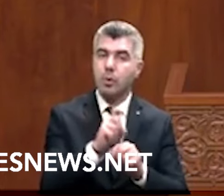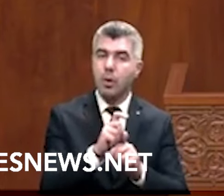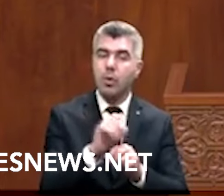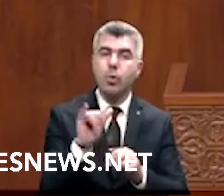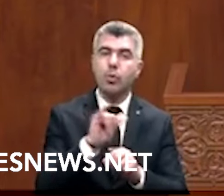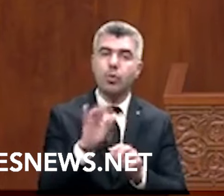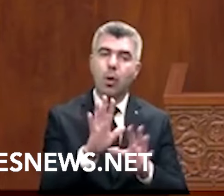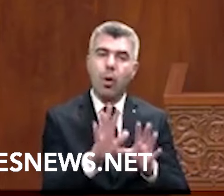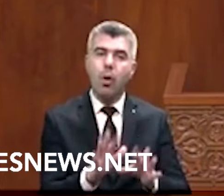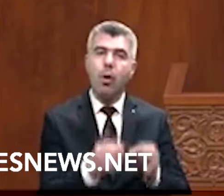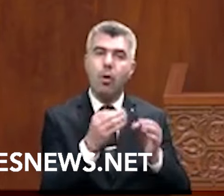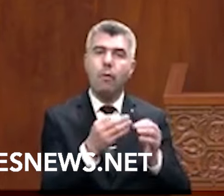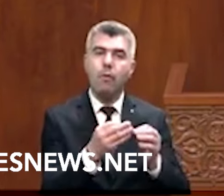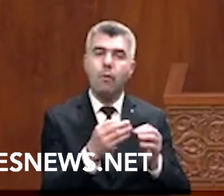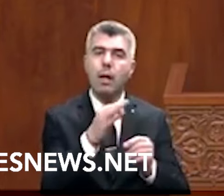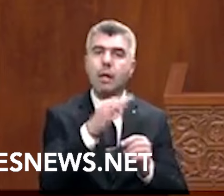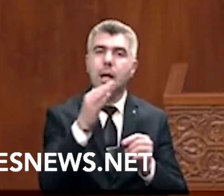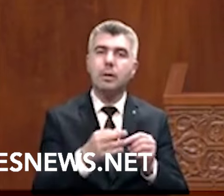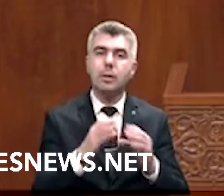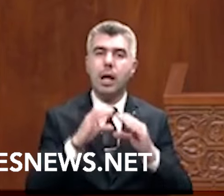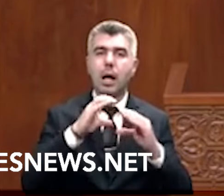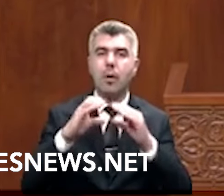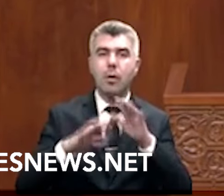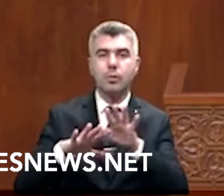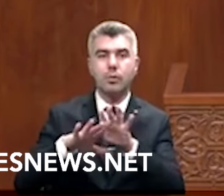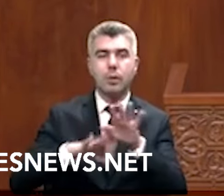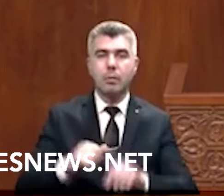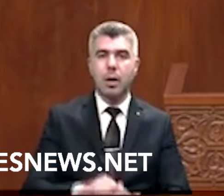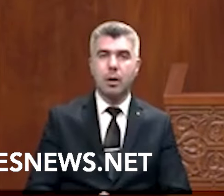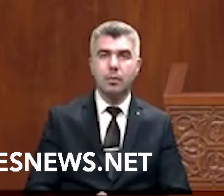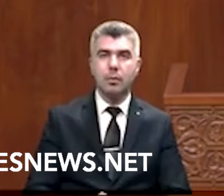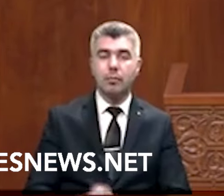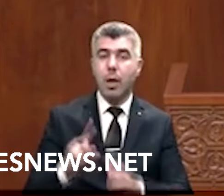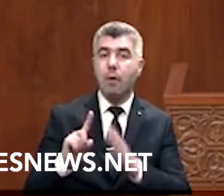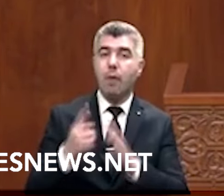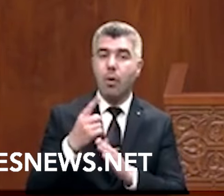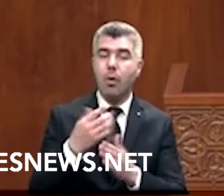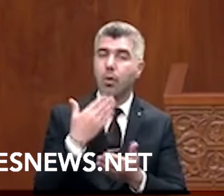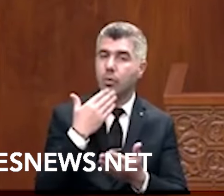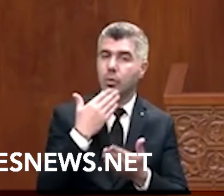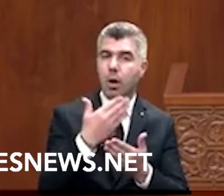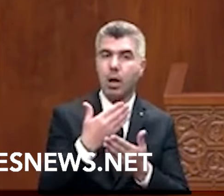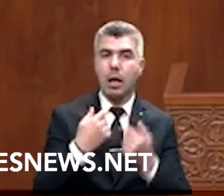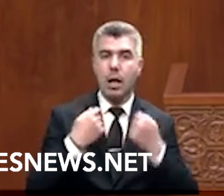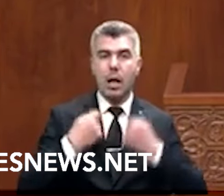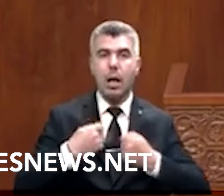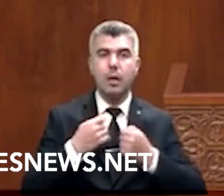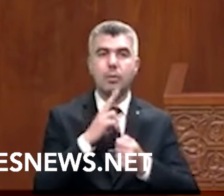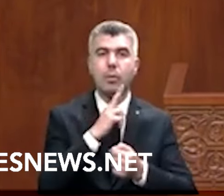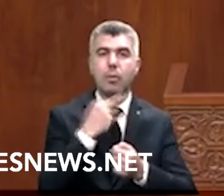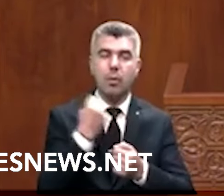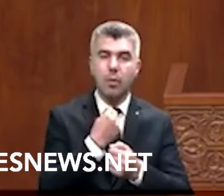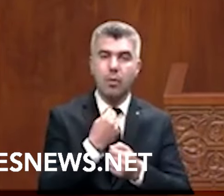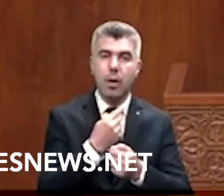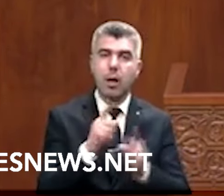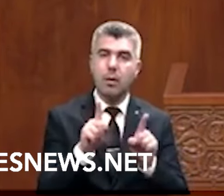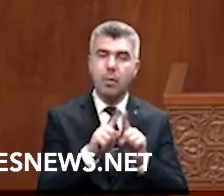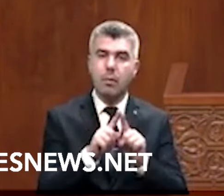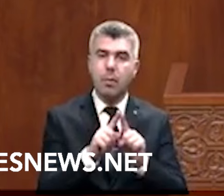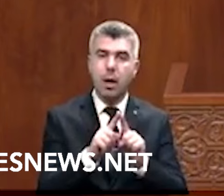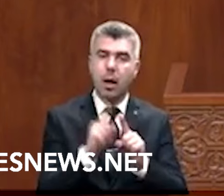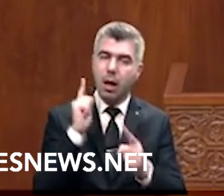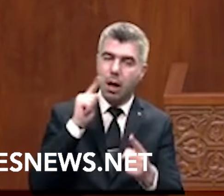حصيله الحوار الاجتماعي واود في البدايه ان اشكركم السيد رئيس الحكومه على الاهتمام الذي